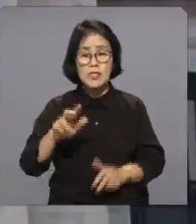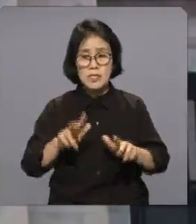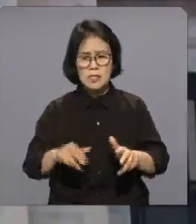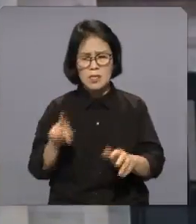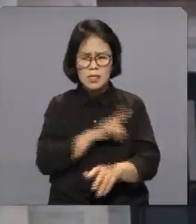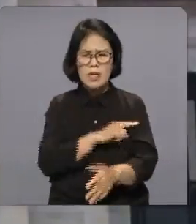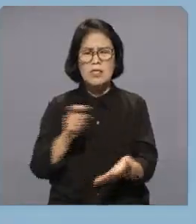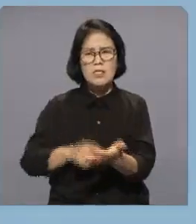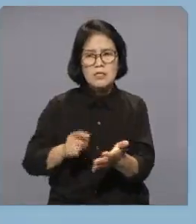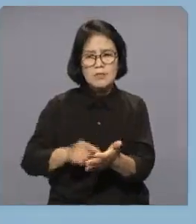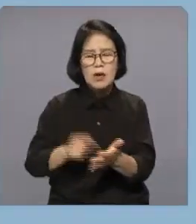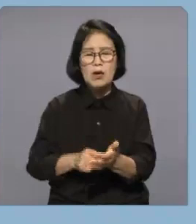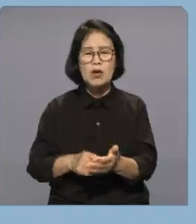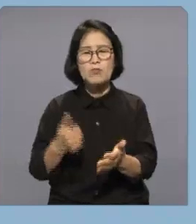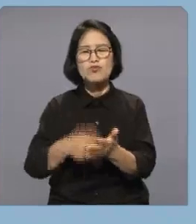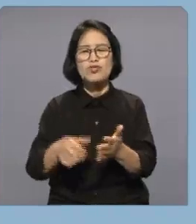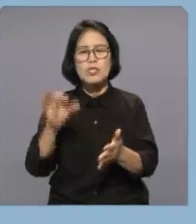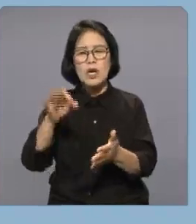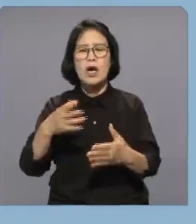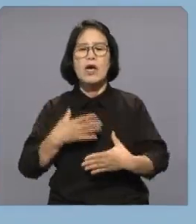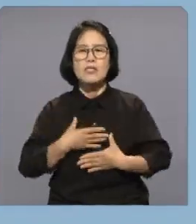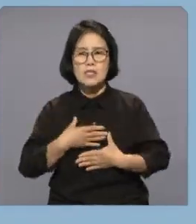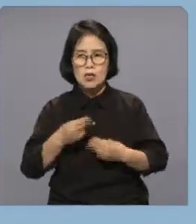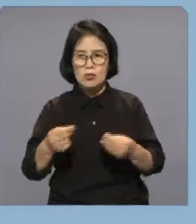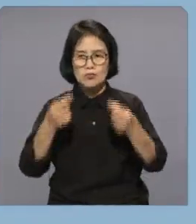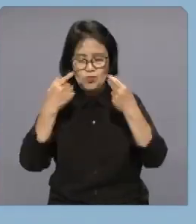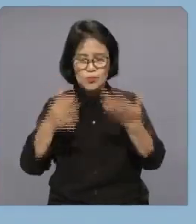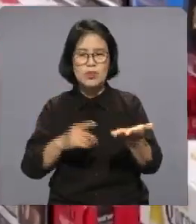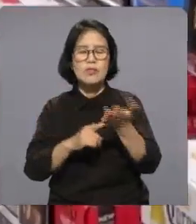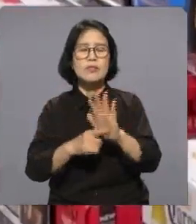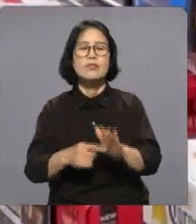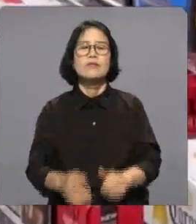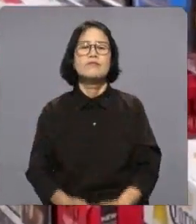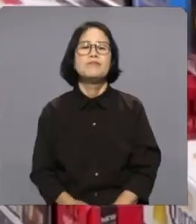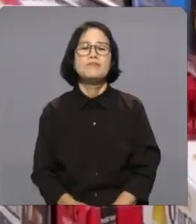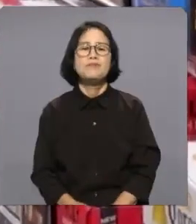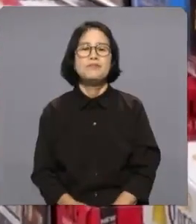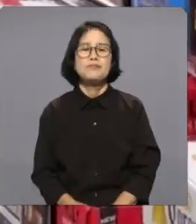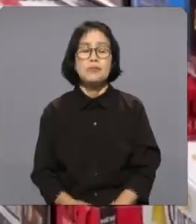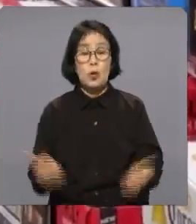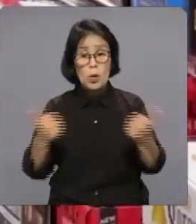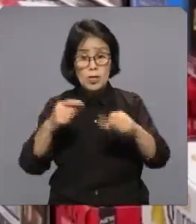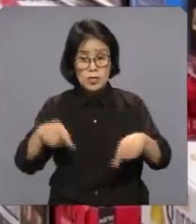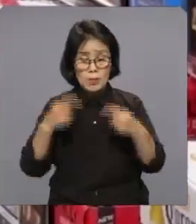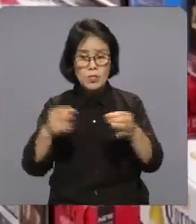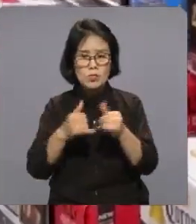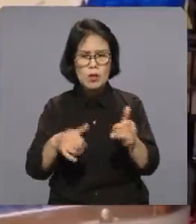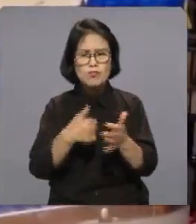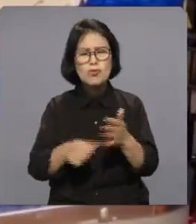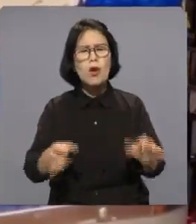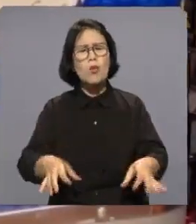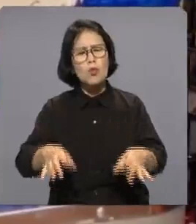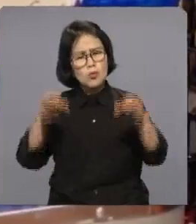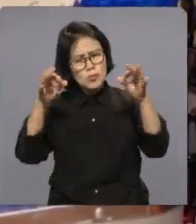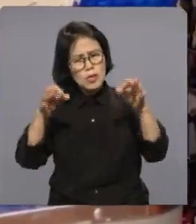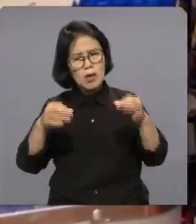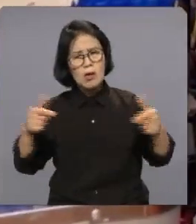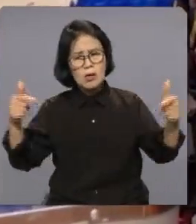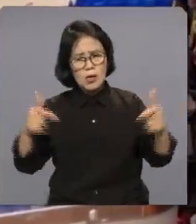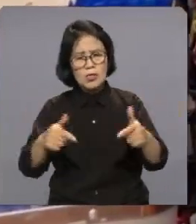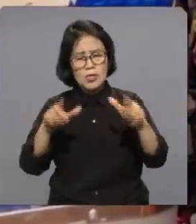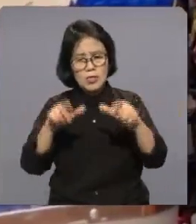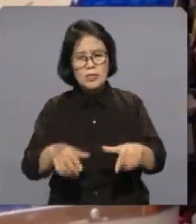시급한 사안이 물가안정 이라는 점을 분명히 했습니다 웨이 참 숫자들은 물가 오름세가 잡힐 때까지